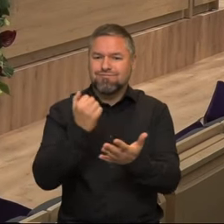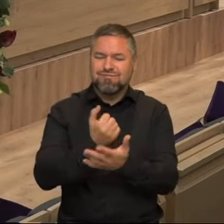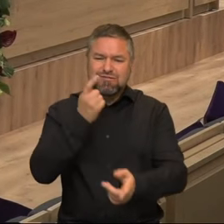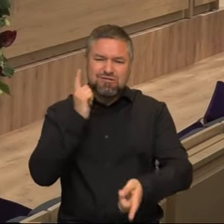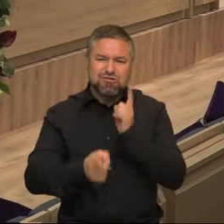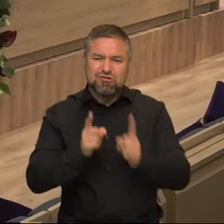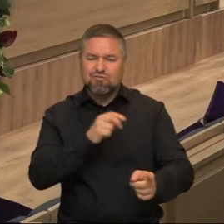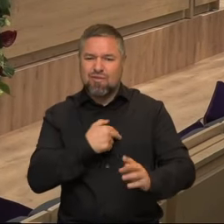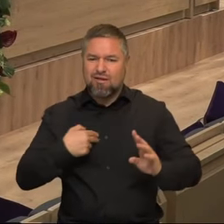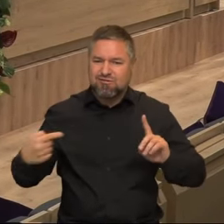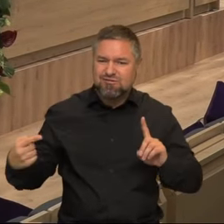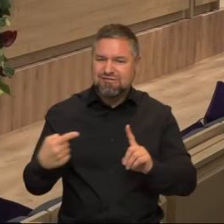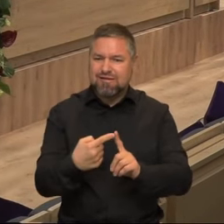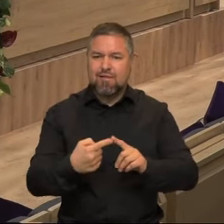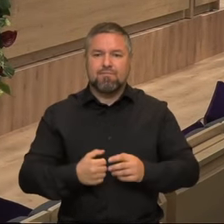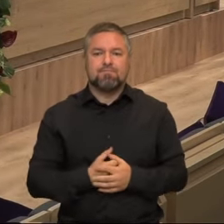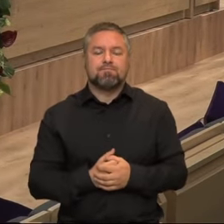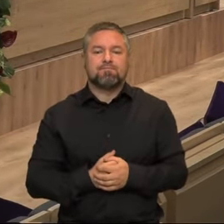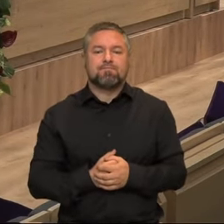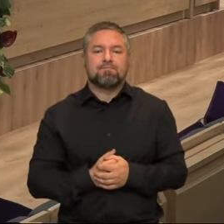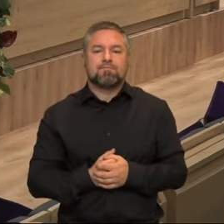najszybciej nasze cele.